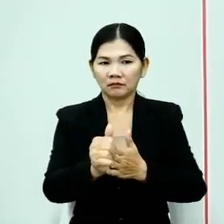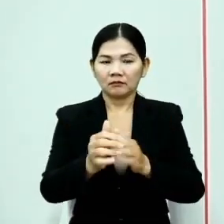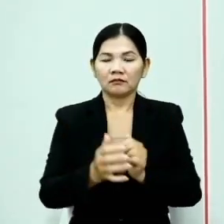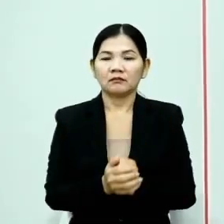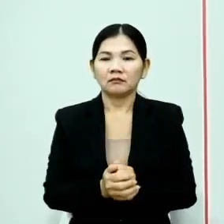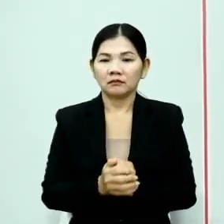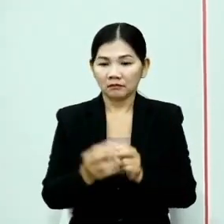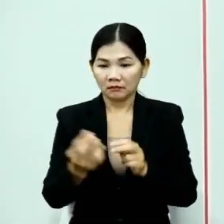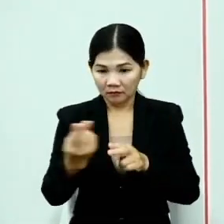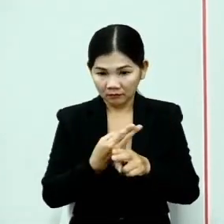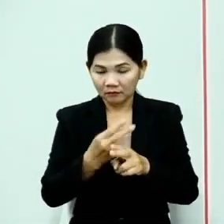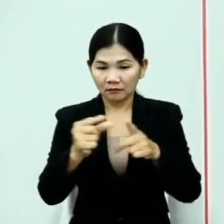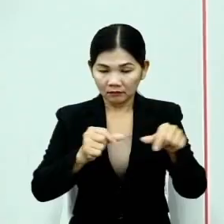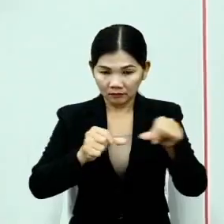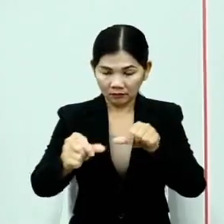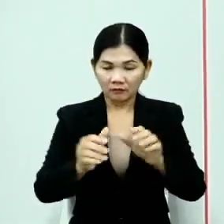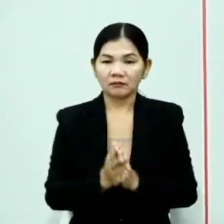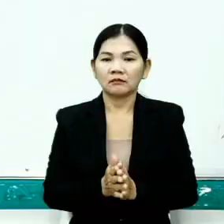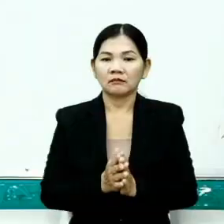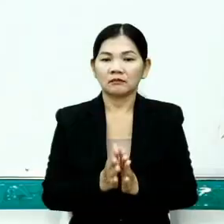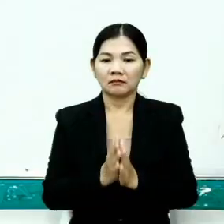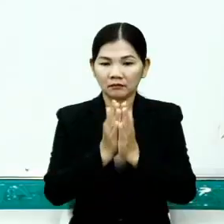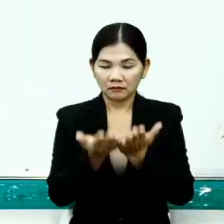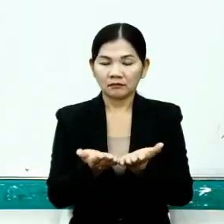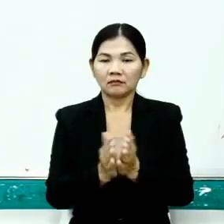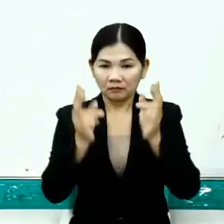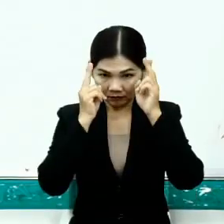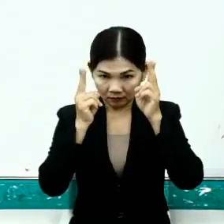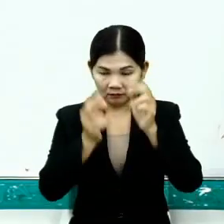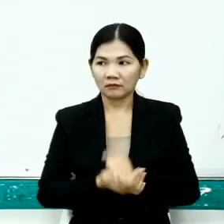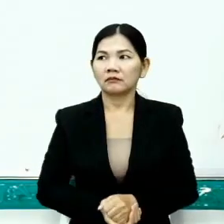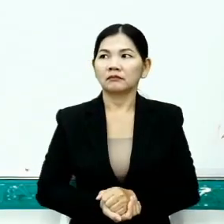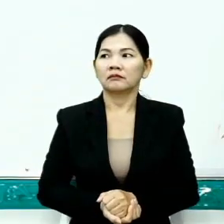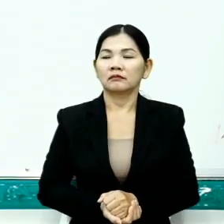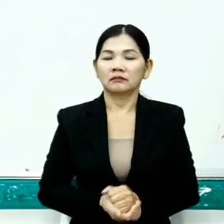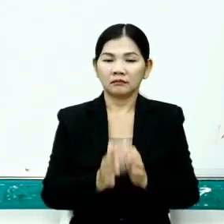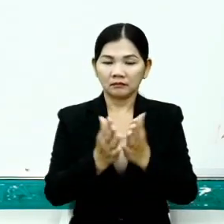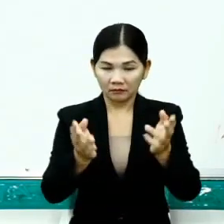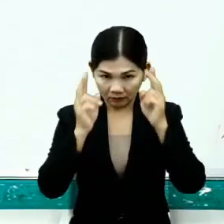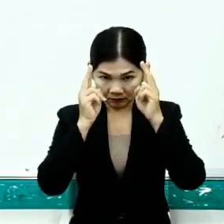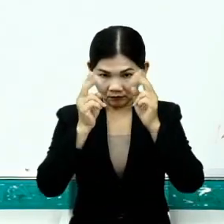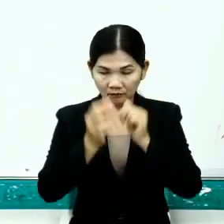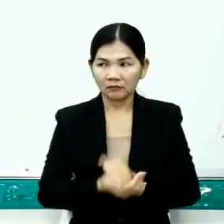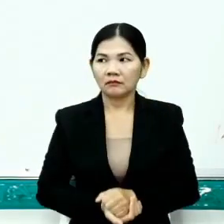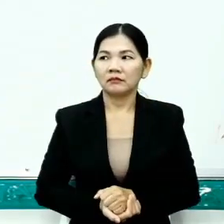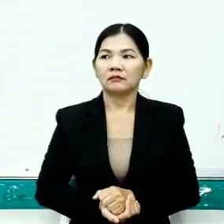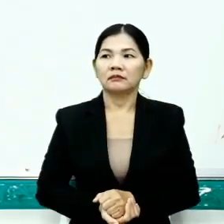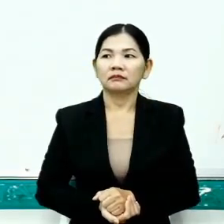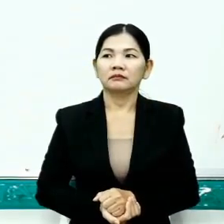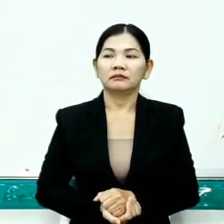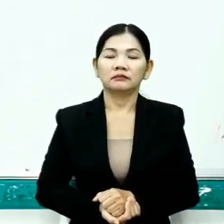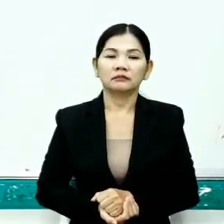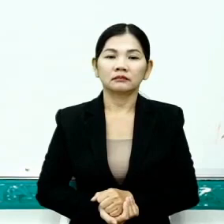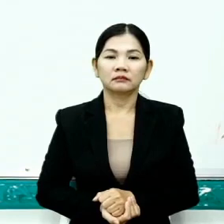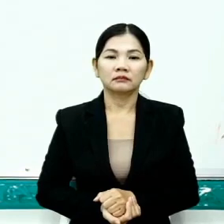វឹកហាត់អានពាក្យបន្ថែមនៅក្នុងសៀវភៅសិក្សាគោលវិញម្ដងណាកូនកូនលើកសៀវភៅសិក្សាគោលឡើង